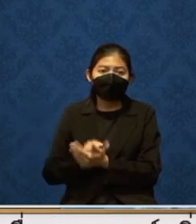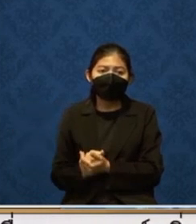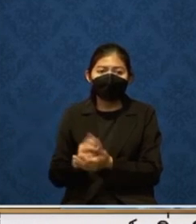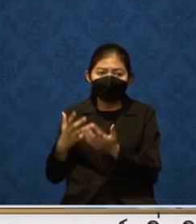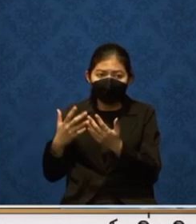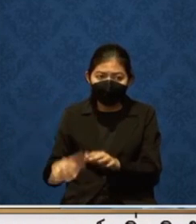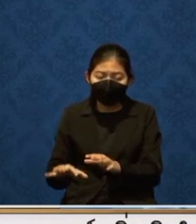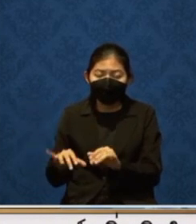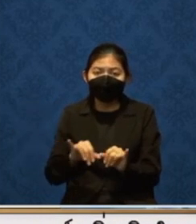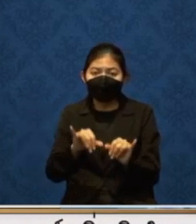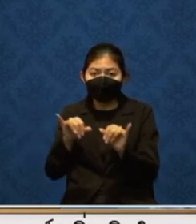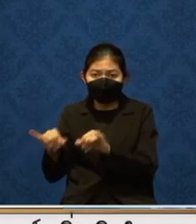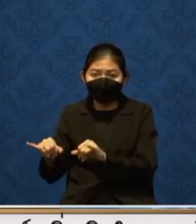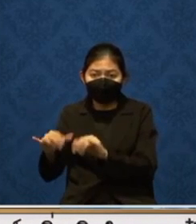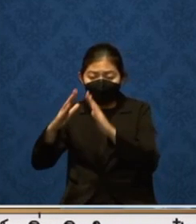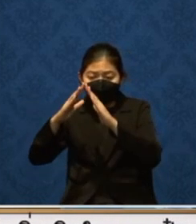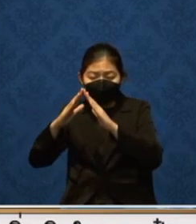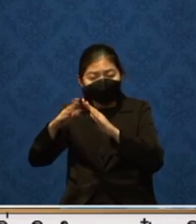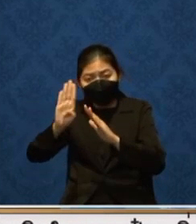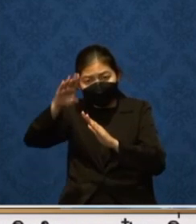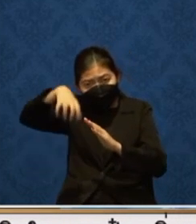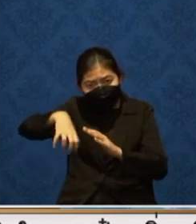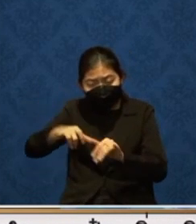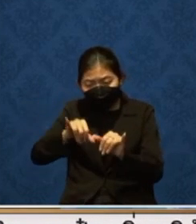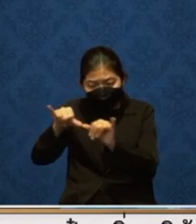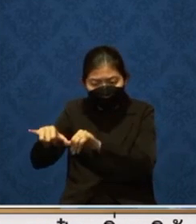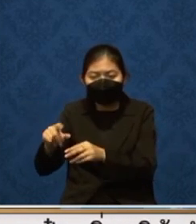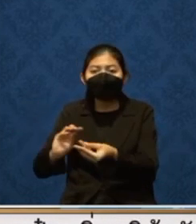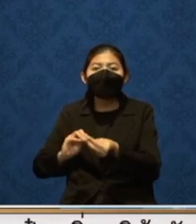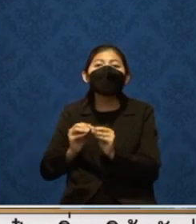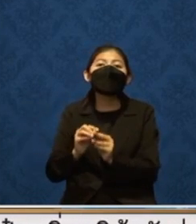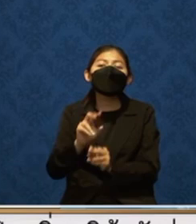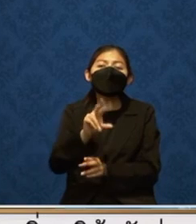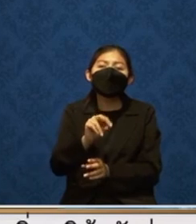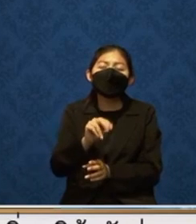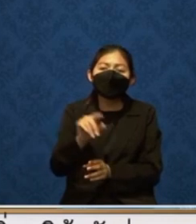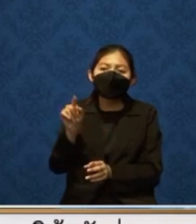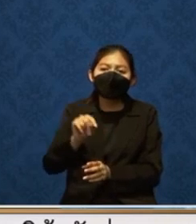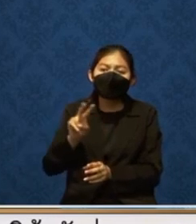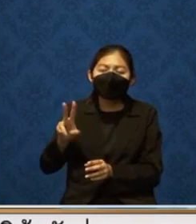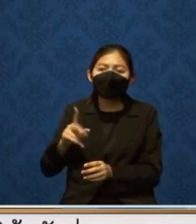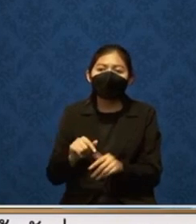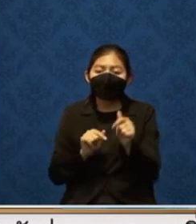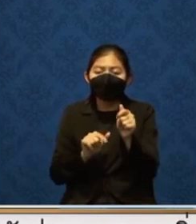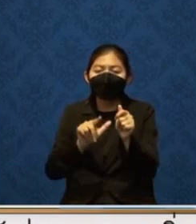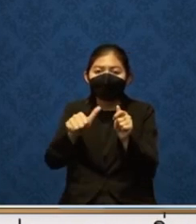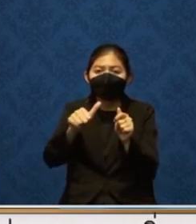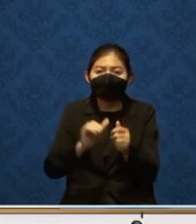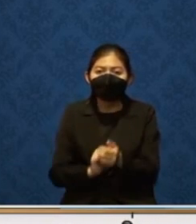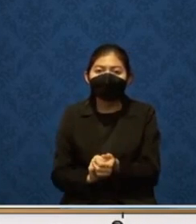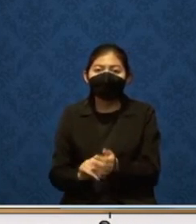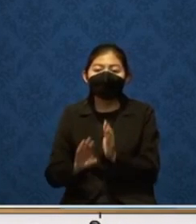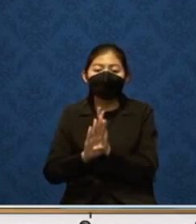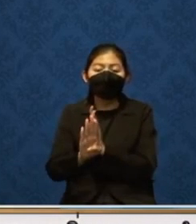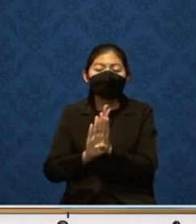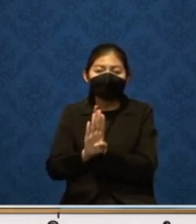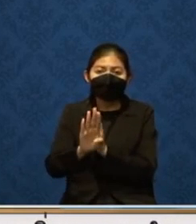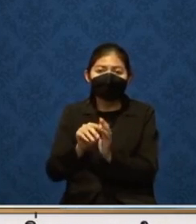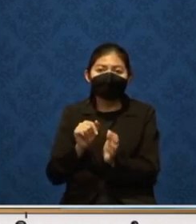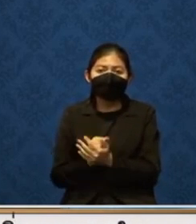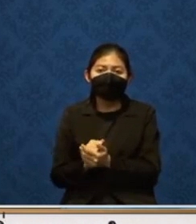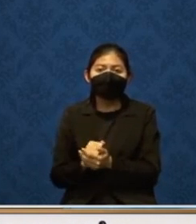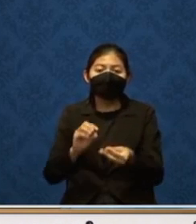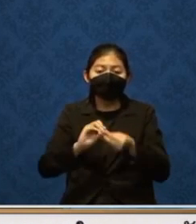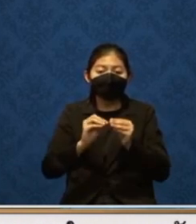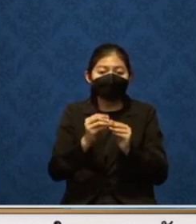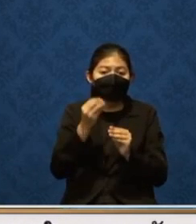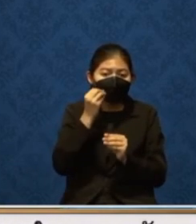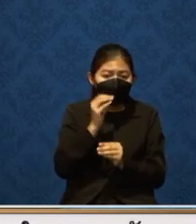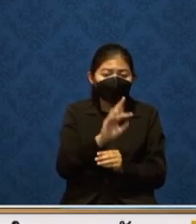า